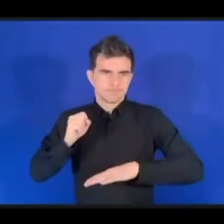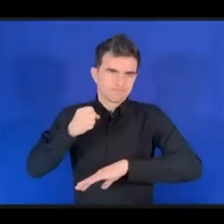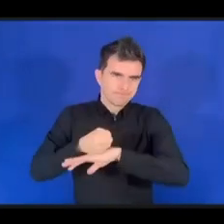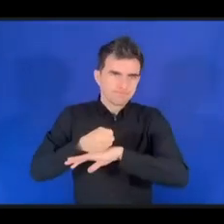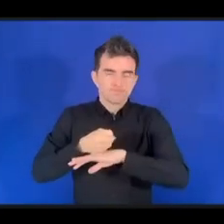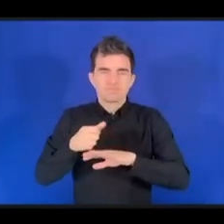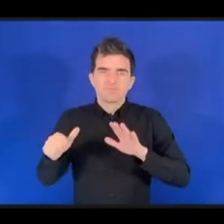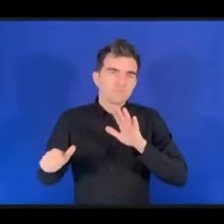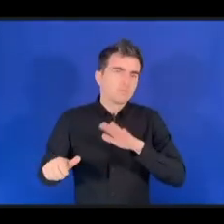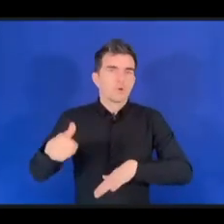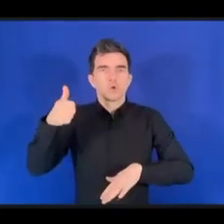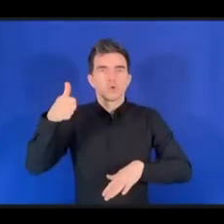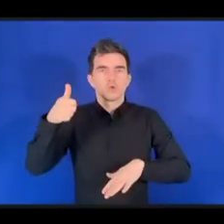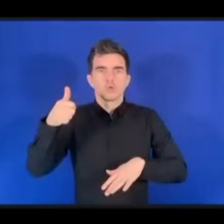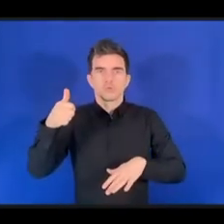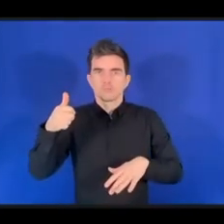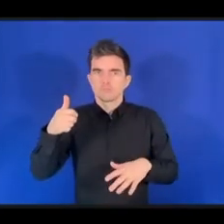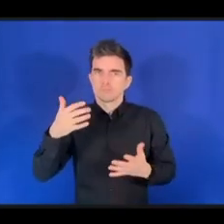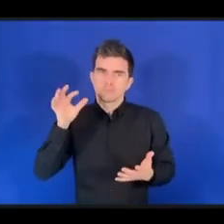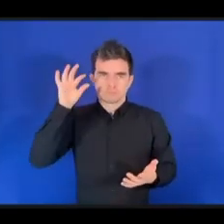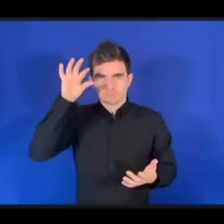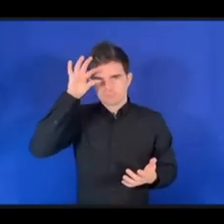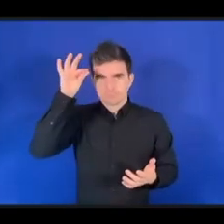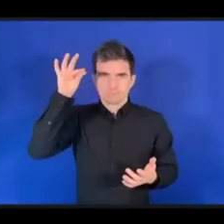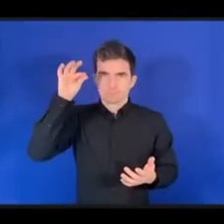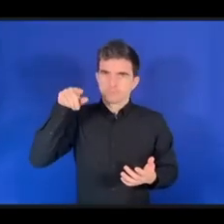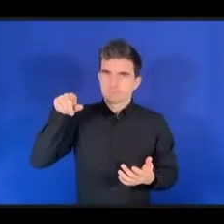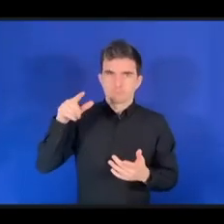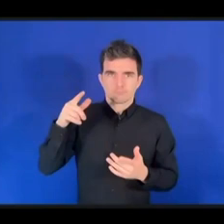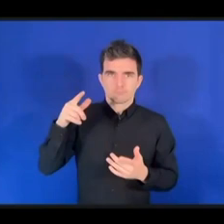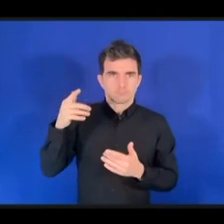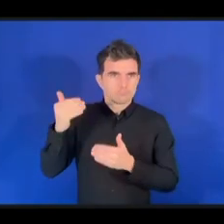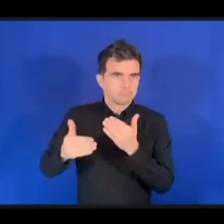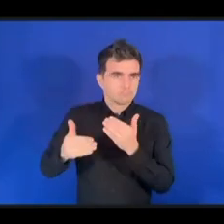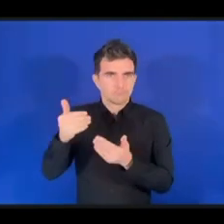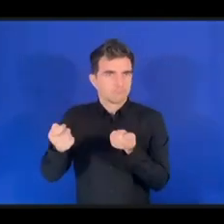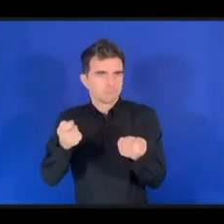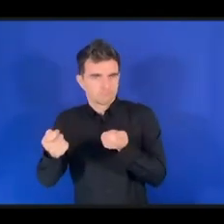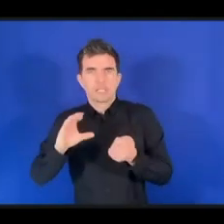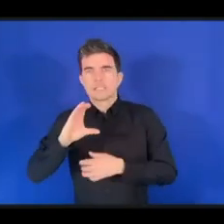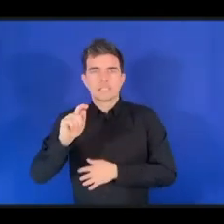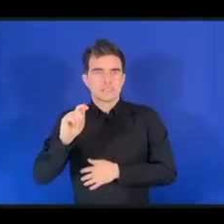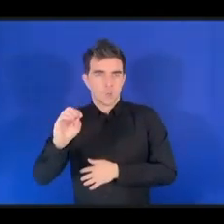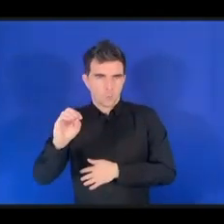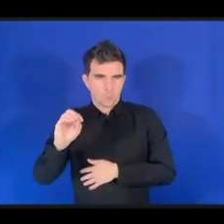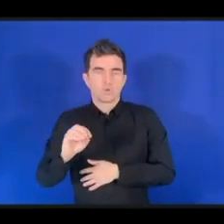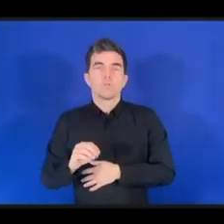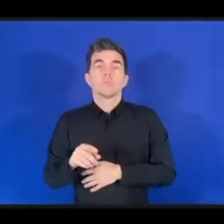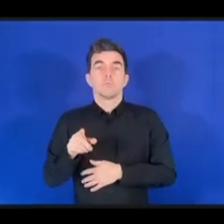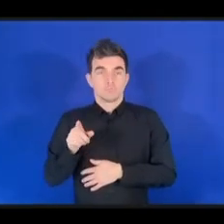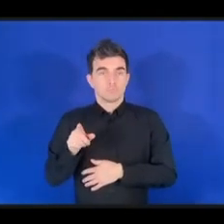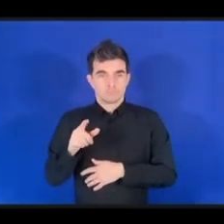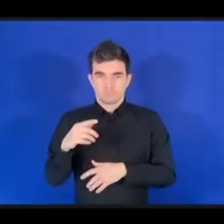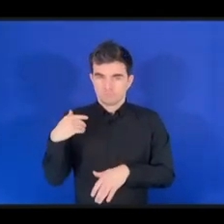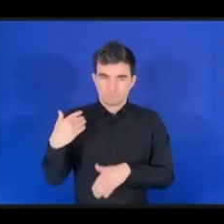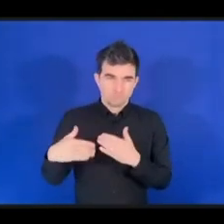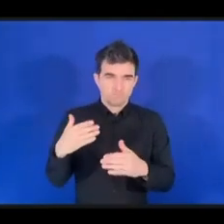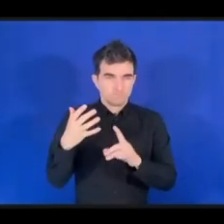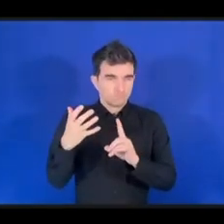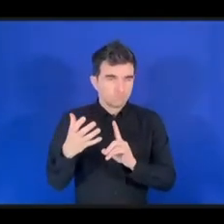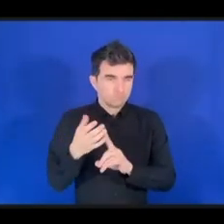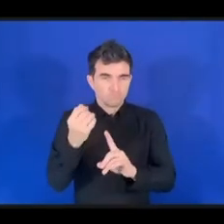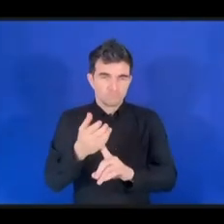et toute première femme du CTO au cours de son histoire de 120 ans nous lui rendons